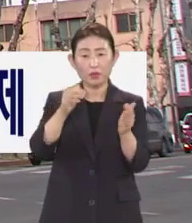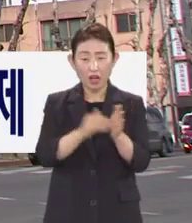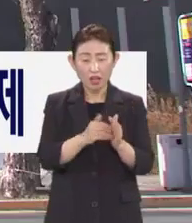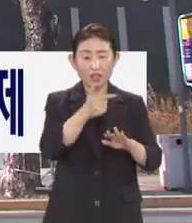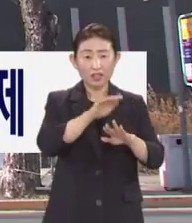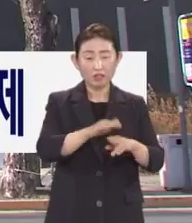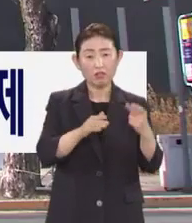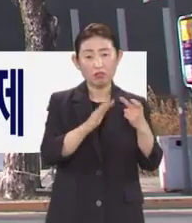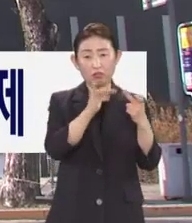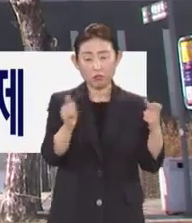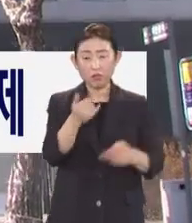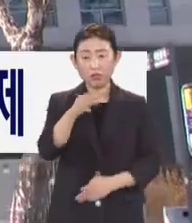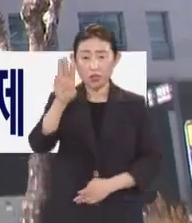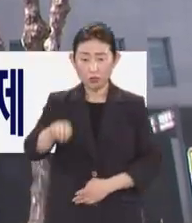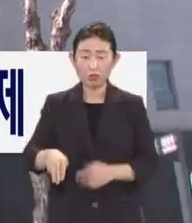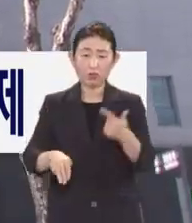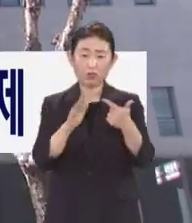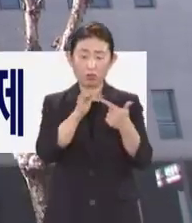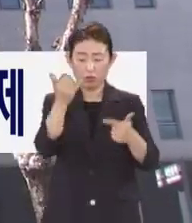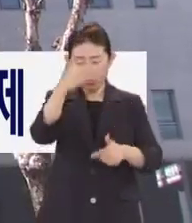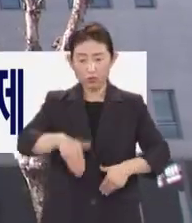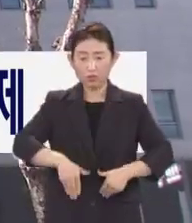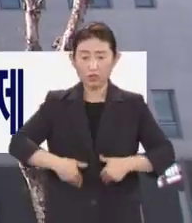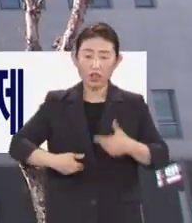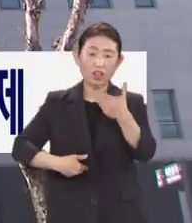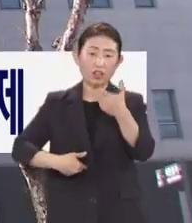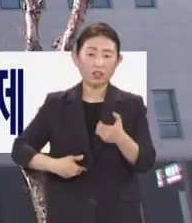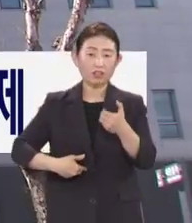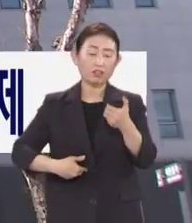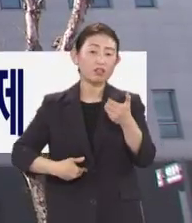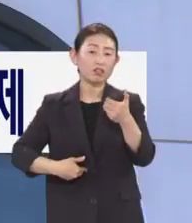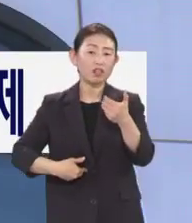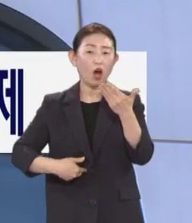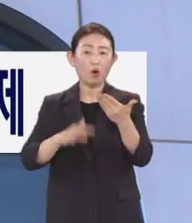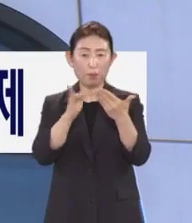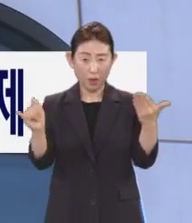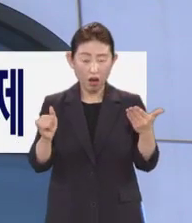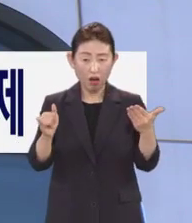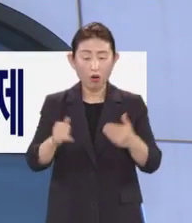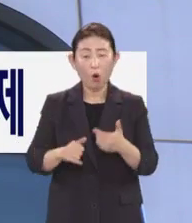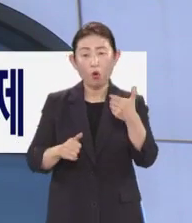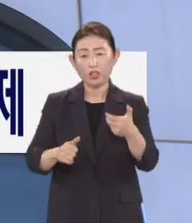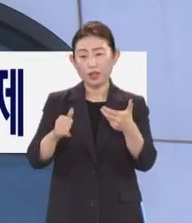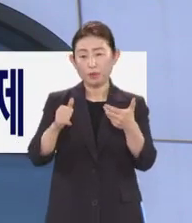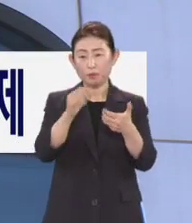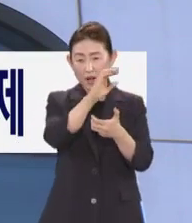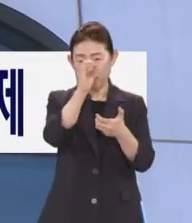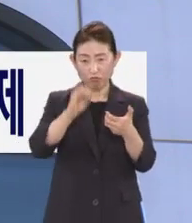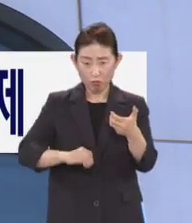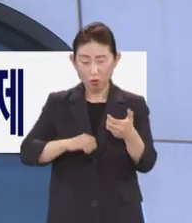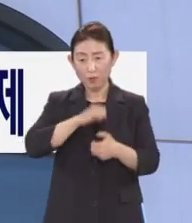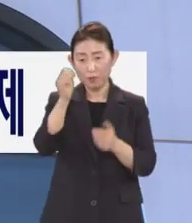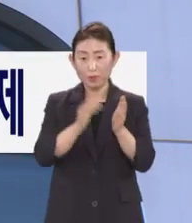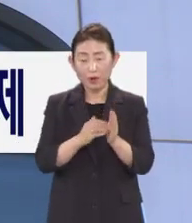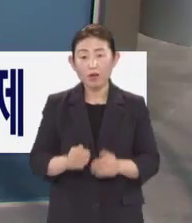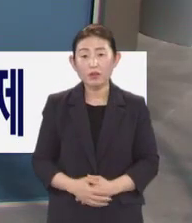대전 12명, 세종 6명, 충남 89명으로 전체 당선자의 58%를